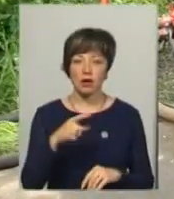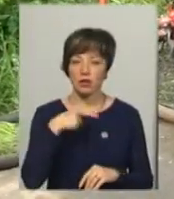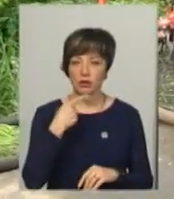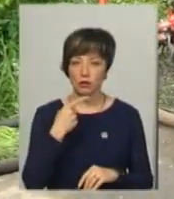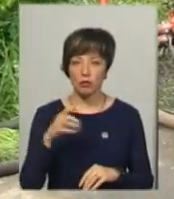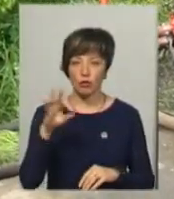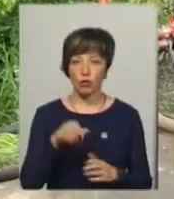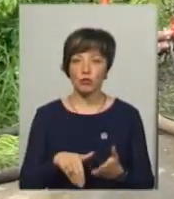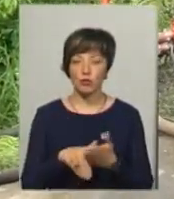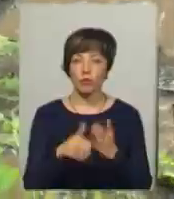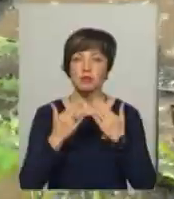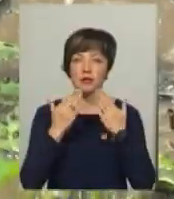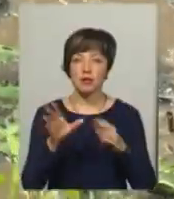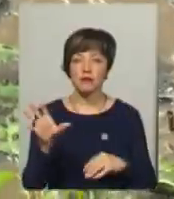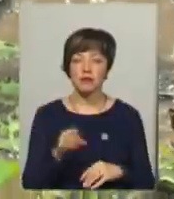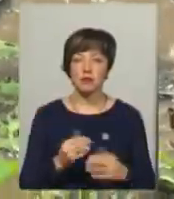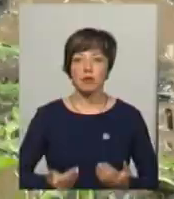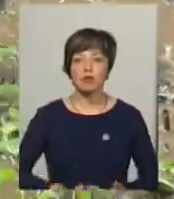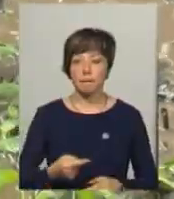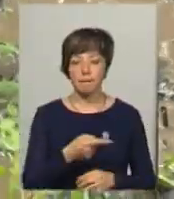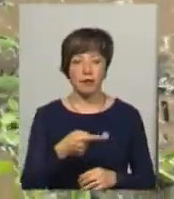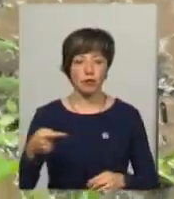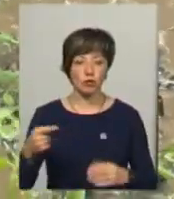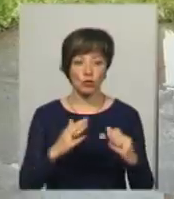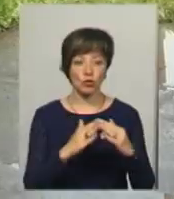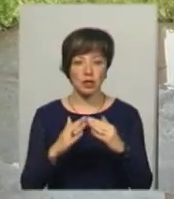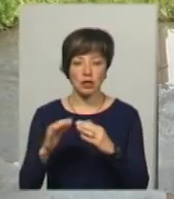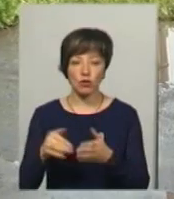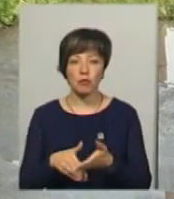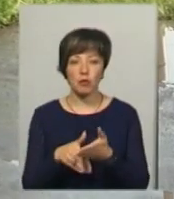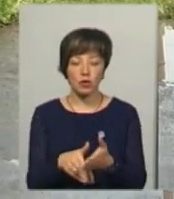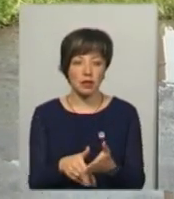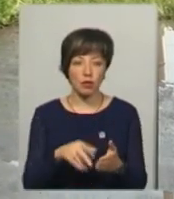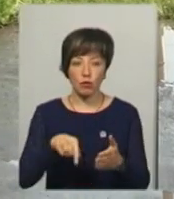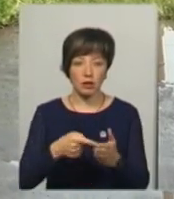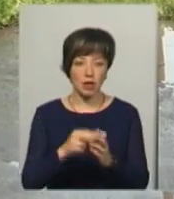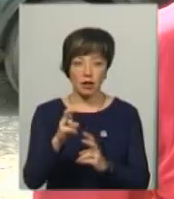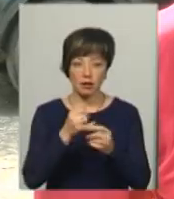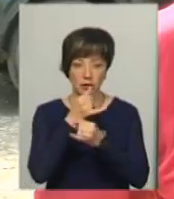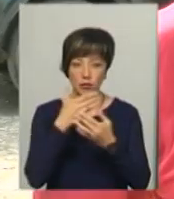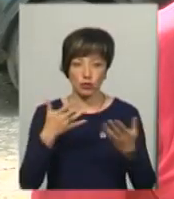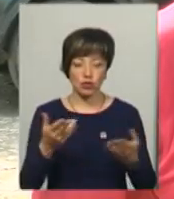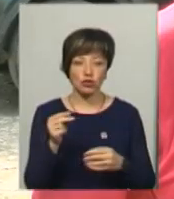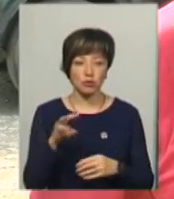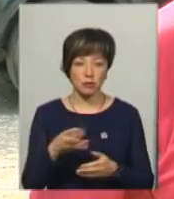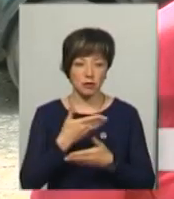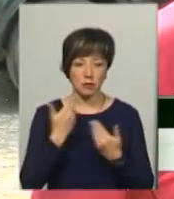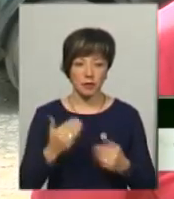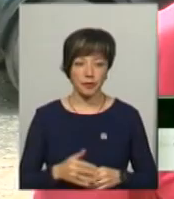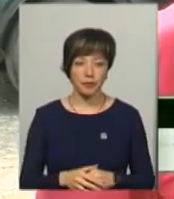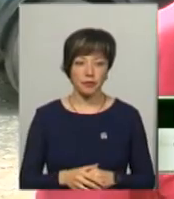каже, по допомогу до нього зверталися всі мешканці перших поверхів будинків, та допомогти їм комунальник не має чим. На самому